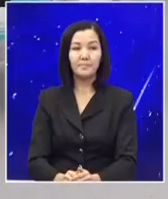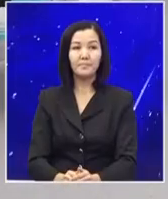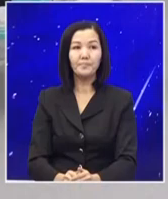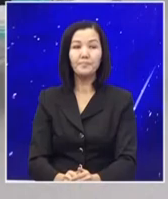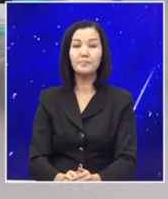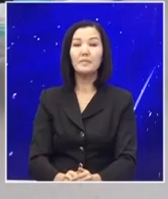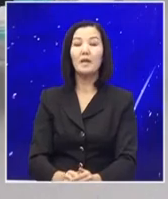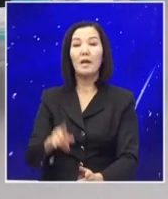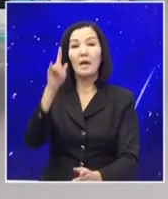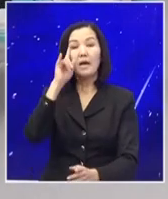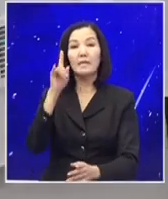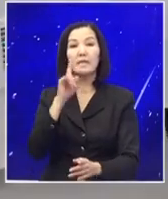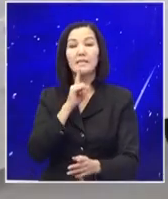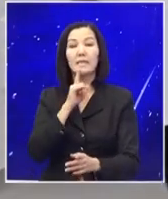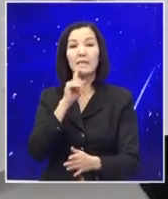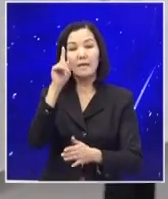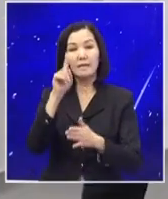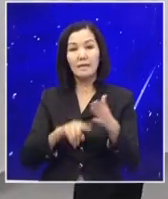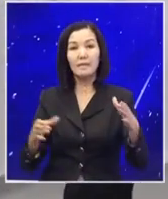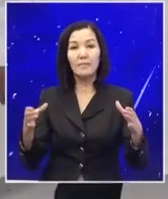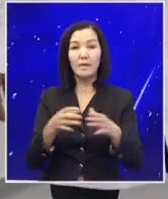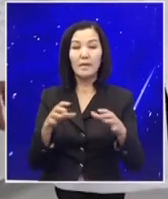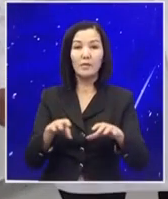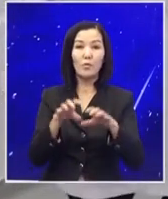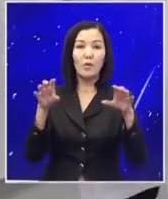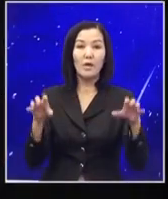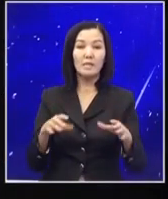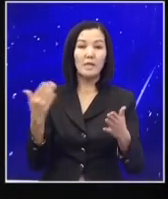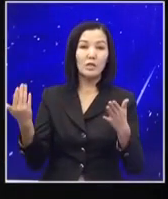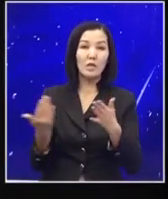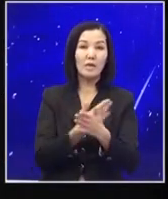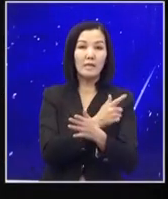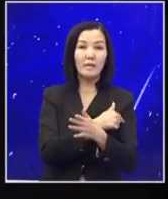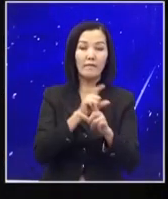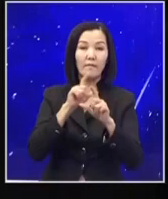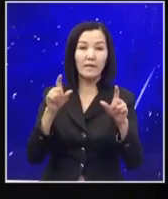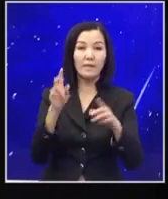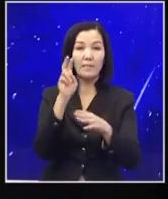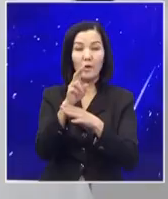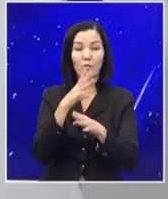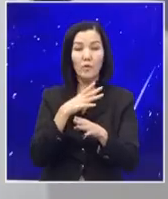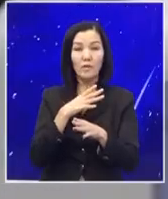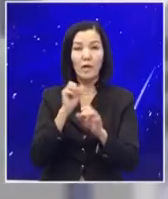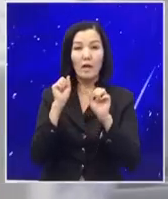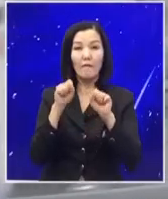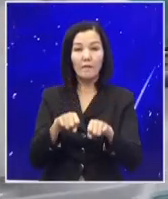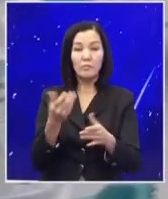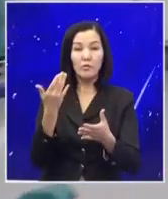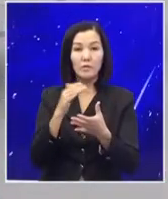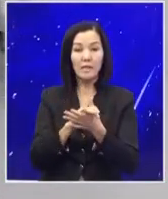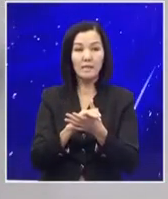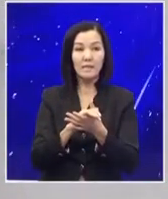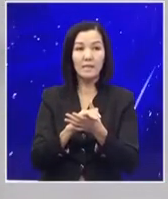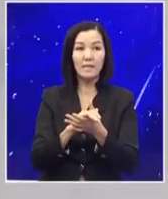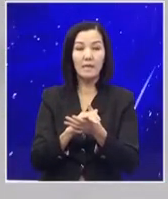Мұнан соң еліміздегі бас діни бірлестіктің төрағасы жаңадан салынған инфекциялық аурухана ішін аралап көрді. Мүмкіндіктерімен танысты. Осы